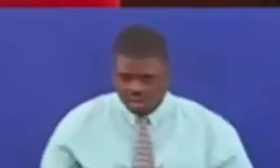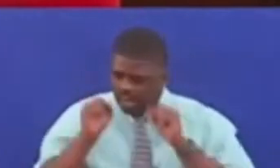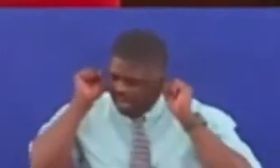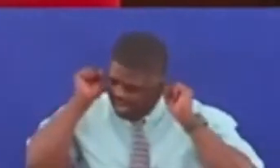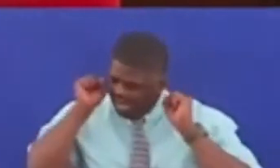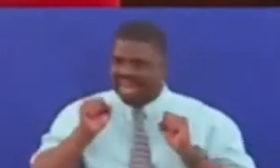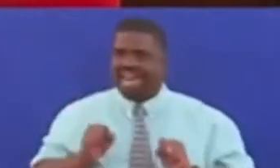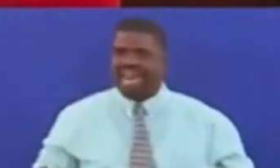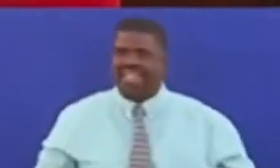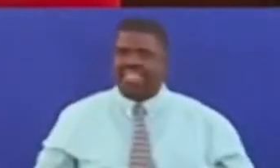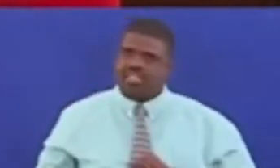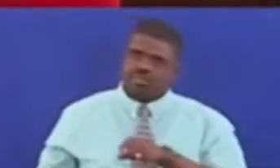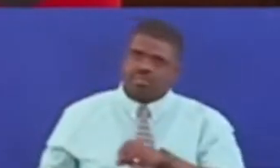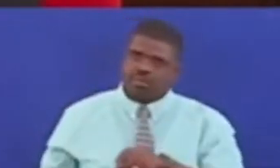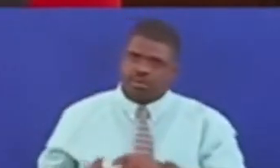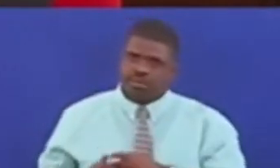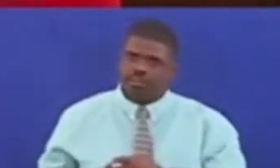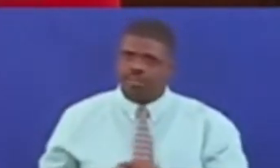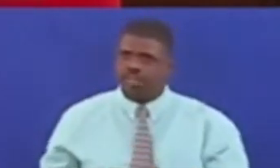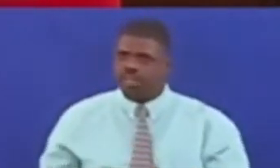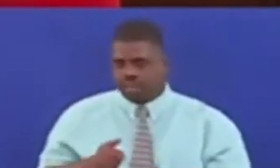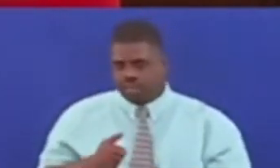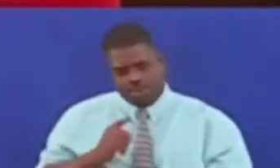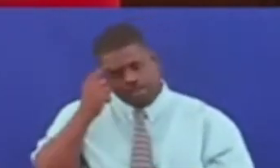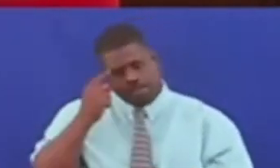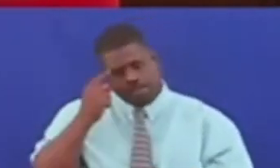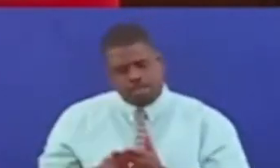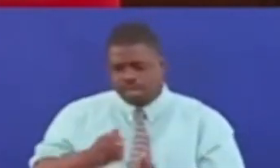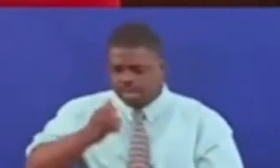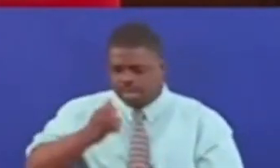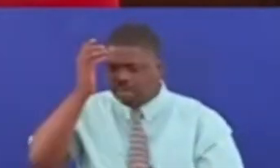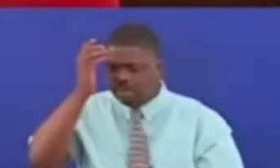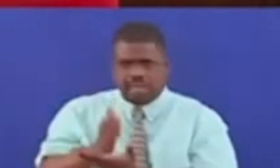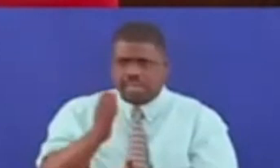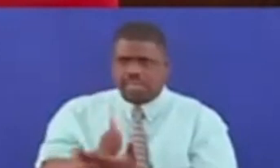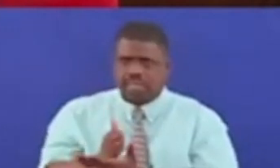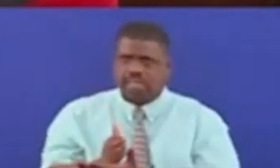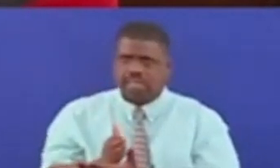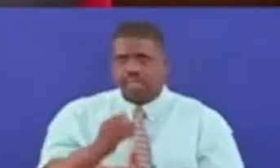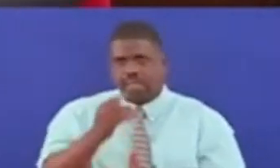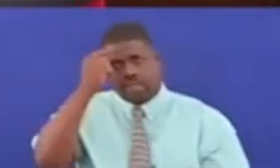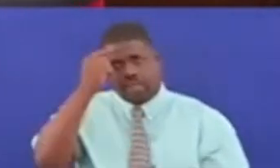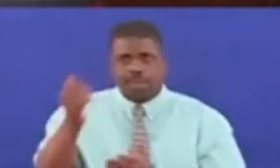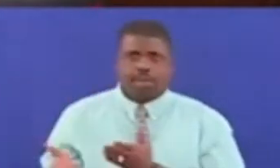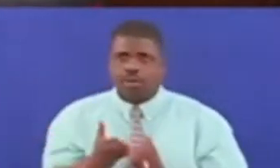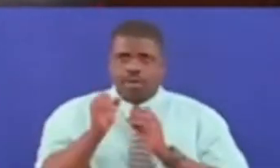Lazima a true definition ya maendeleo must start from a human perspective.